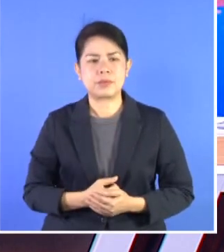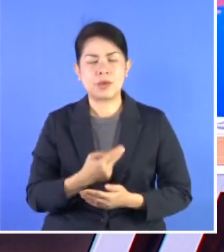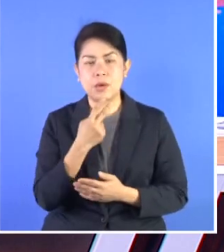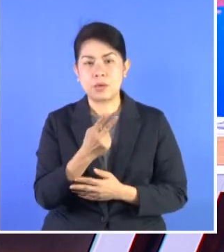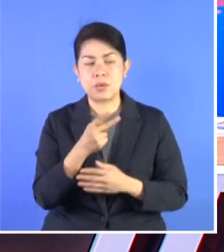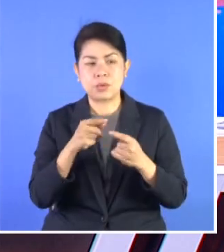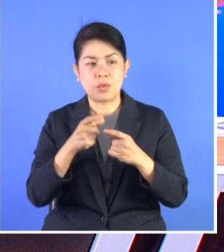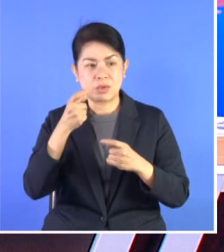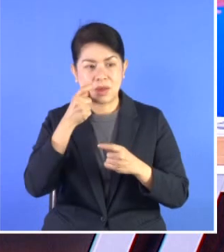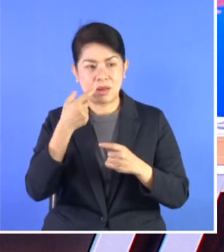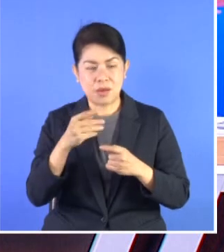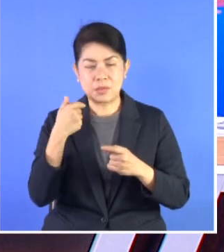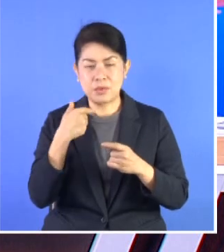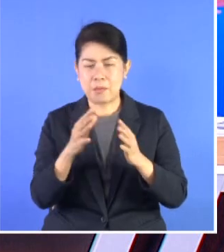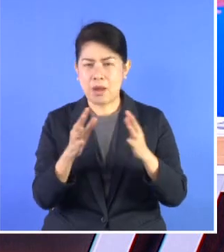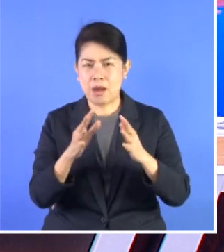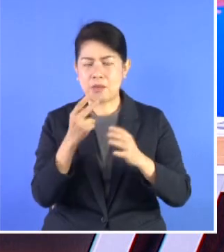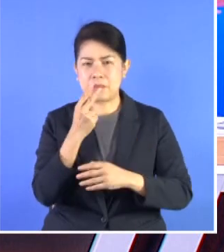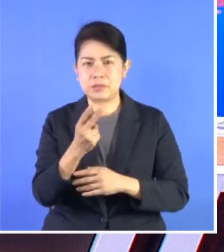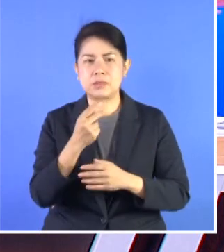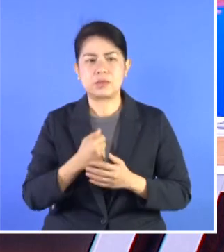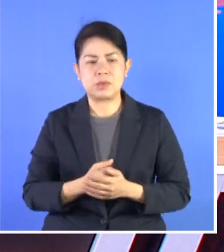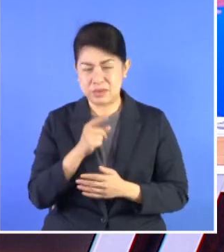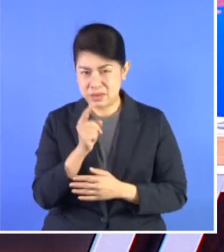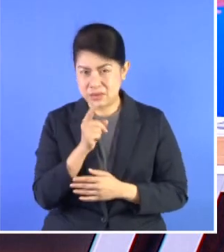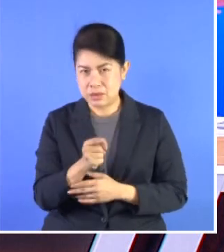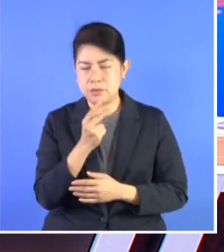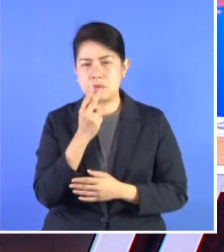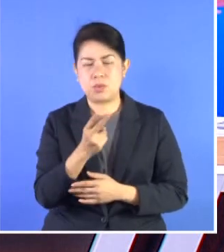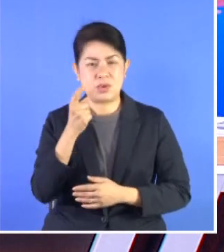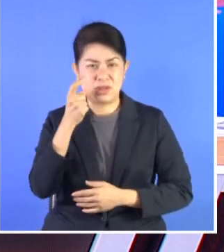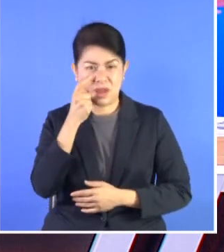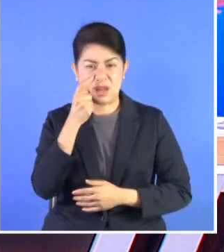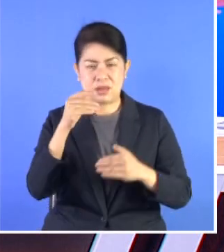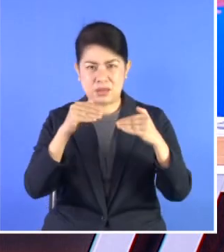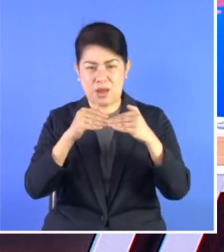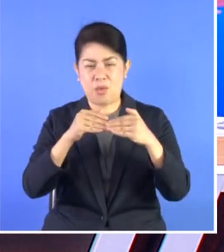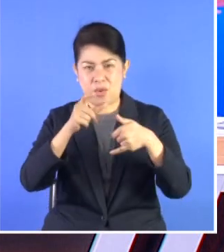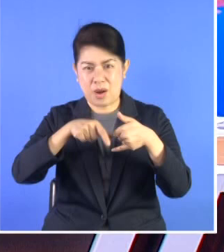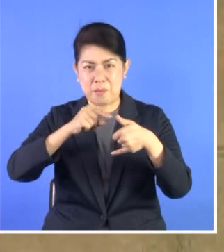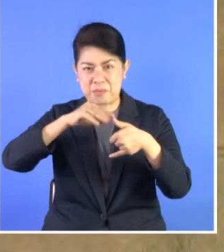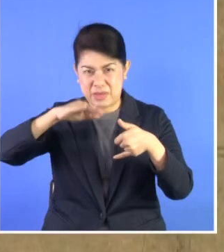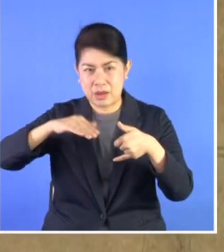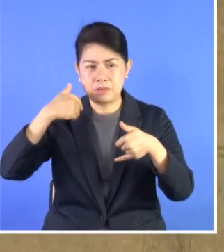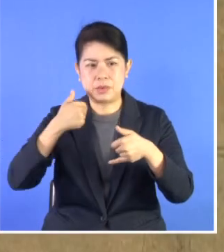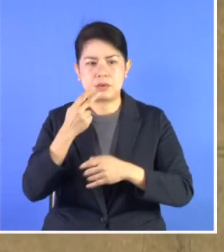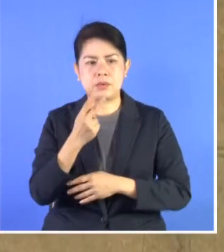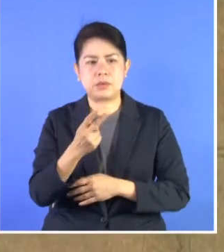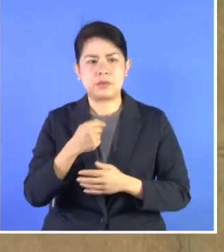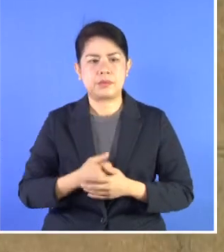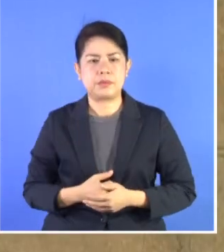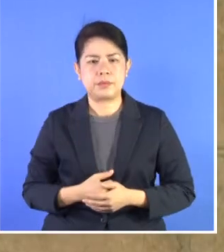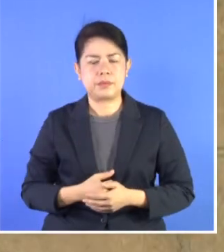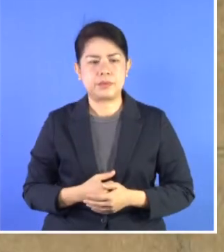ยลูกนี่ทั้งก็หัวเด็กจริงๆอย่าคิดว่าเป็นมะพร้าวอย่าคิดว่าเป็นส้ม